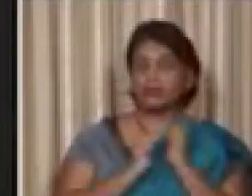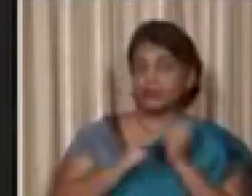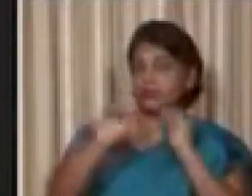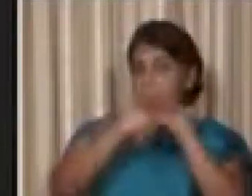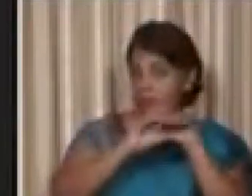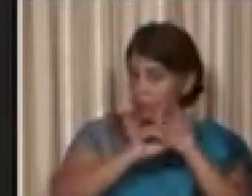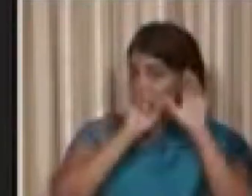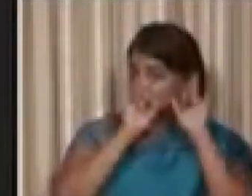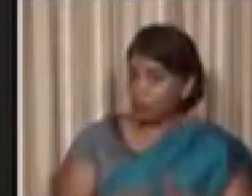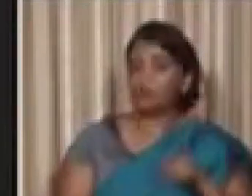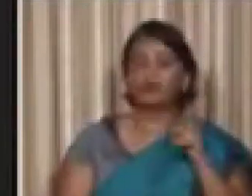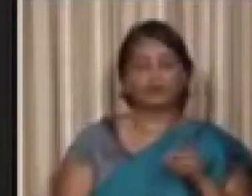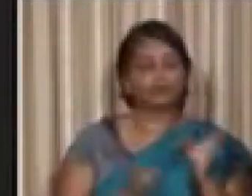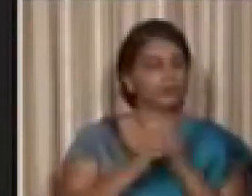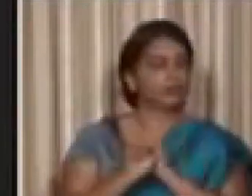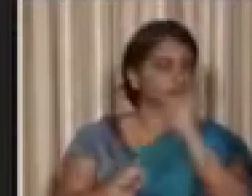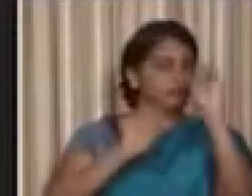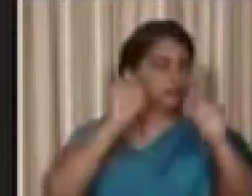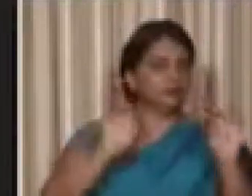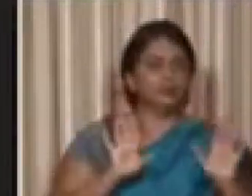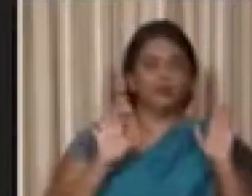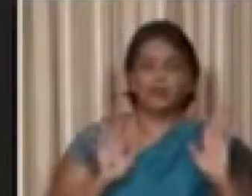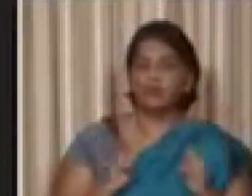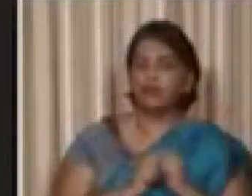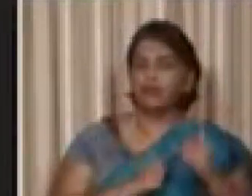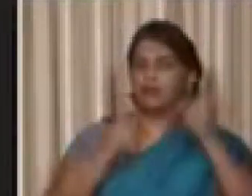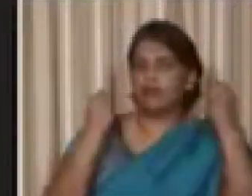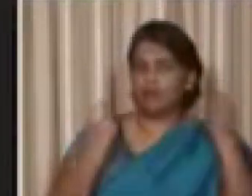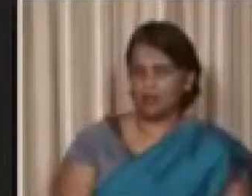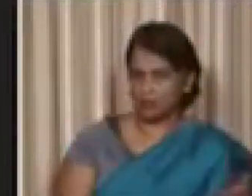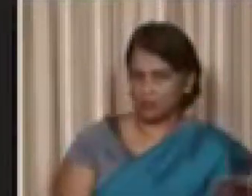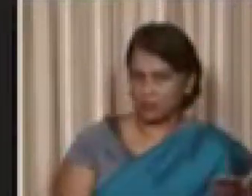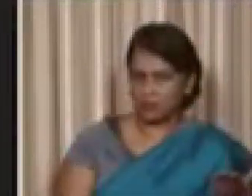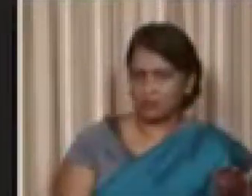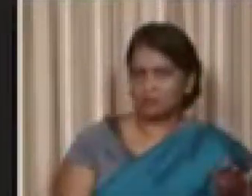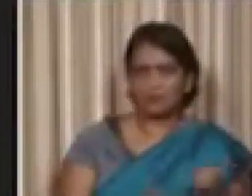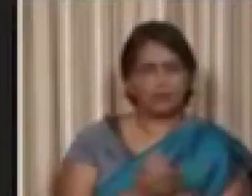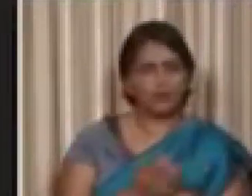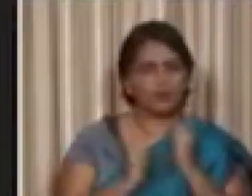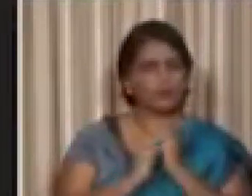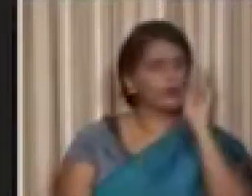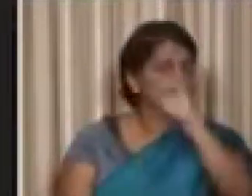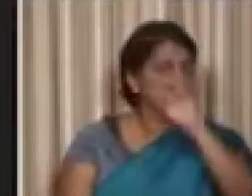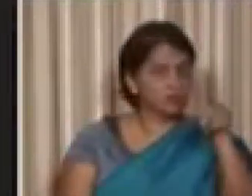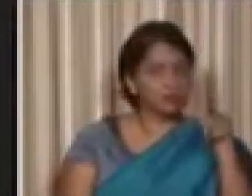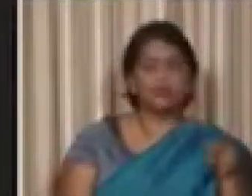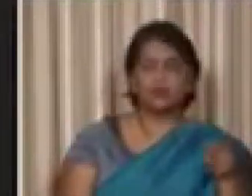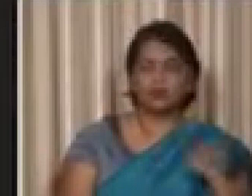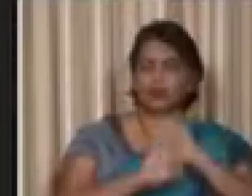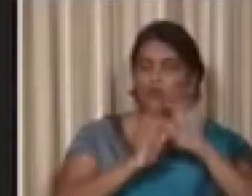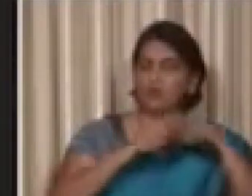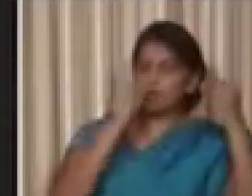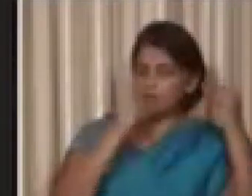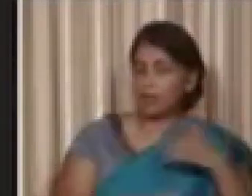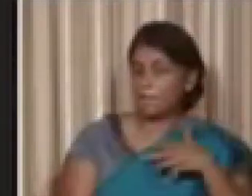කිරීමෙත් ඒ වගේම කණ්ඩායමක් පත් කරන්න ඕනේ කියලා. නමුත් වැඩේ අසාර්ථක වුණානේ. ඒ සියලු පත් කිරීම් ඒ ගත්ත තීන්දුව අසාර්ථක වුණා. ඒක